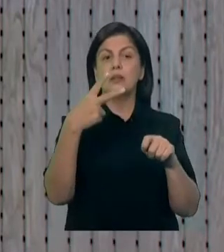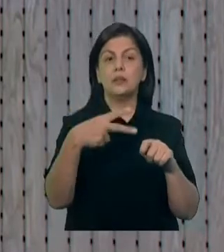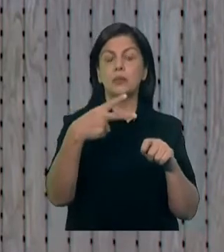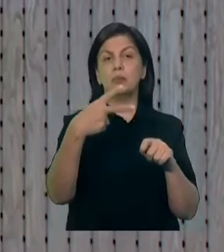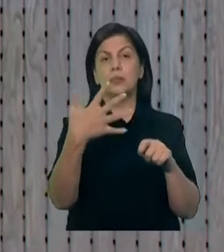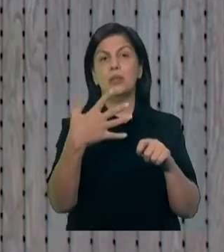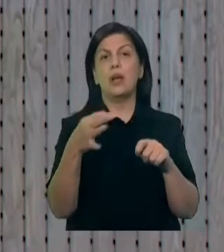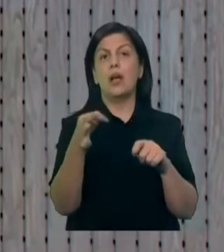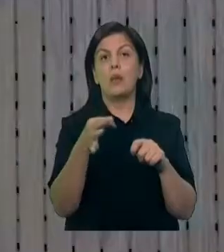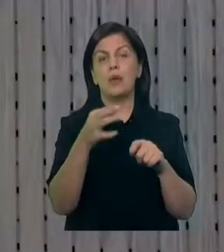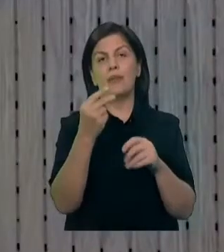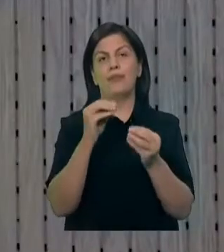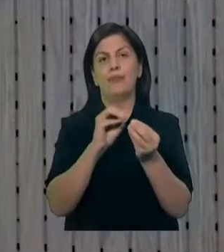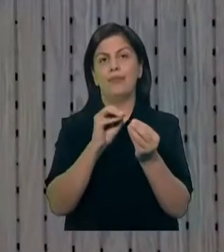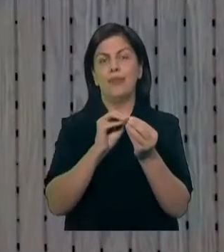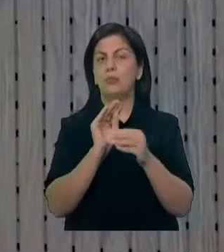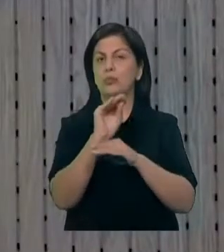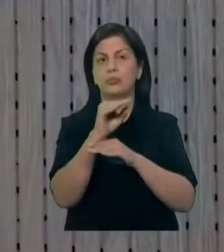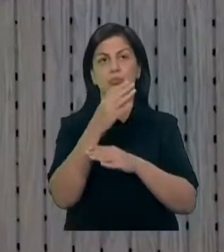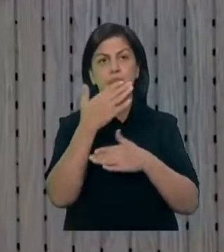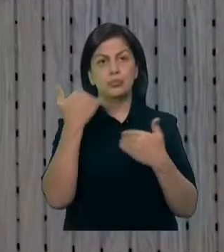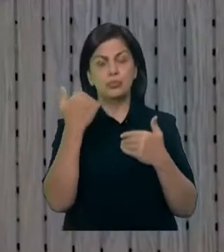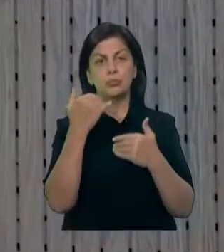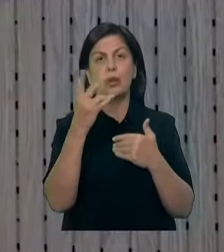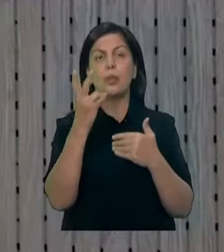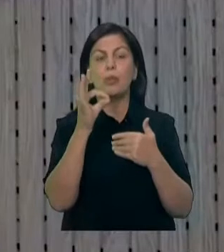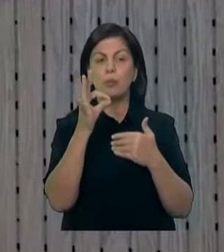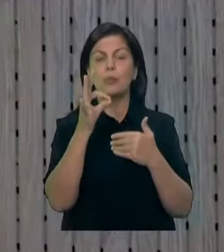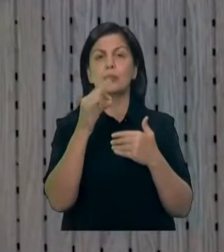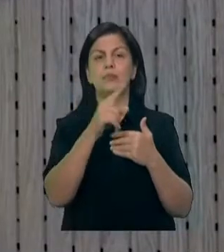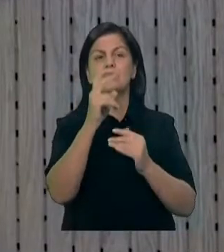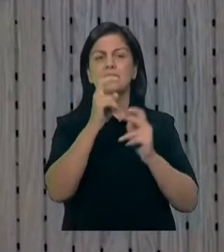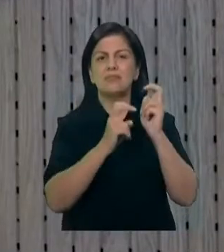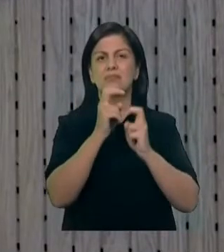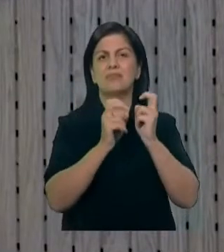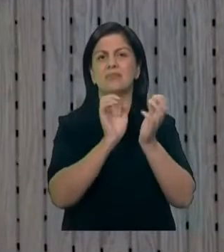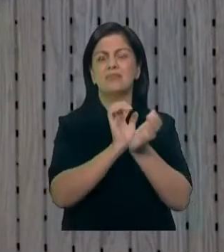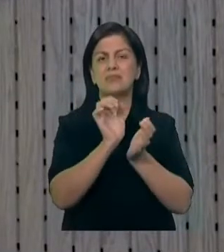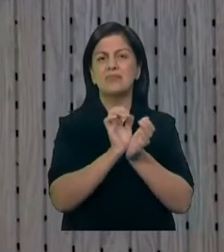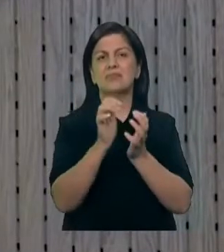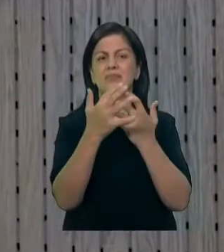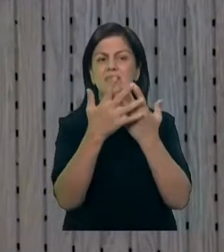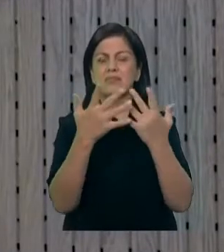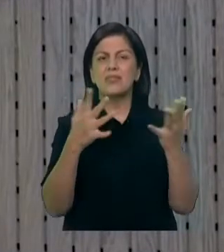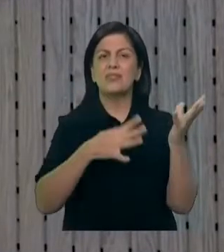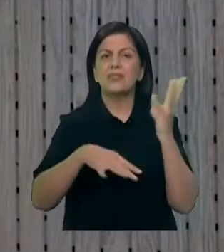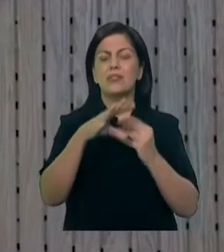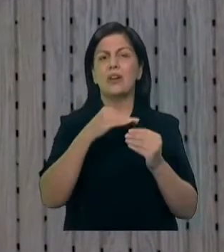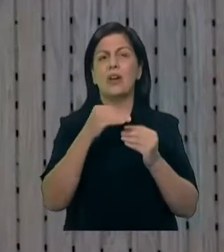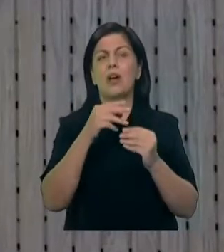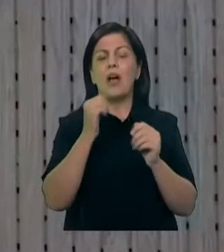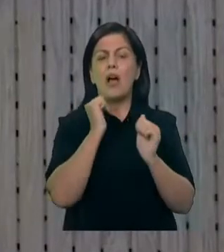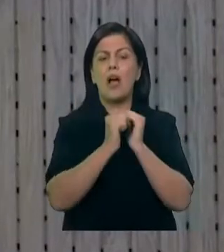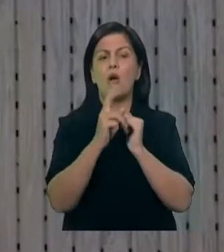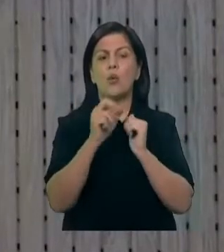qəpik səviyyəsində saxlanmışdır. Qərara əsasən sənaye və kənd təsərrüfatı üzrə təbii qazın tarifi hər kubmetr üçün 2 qəpik